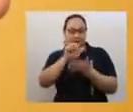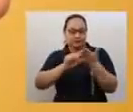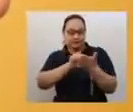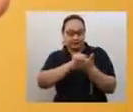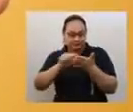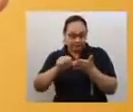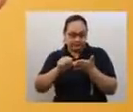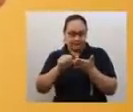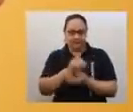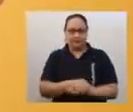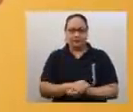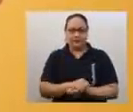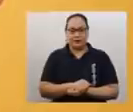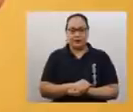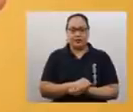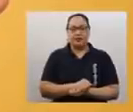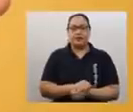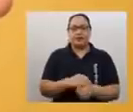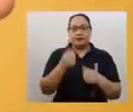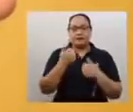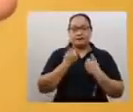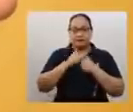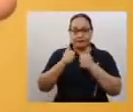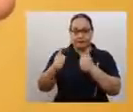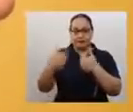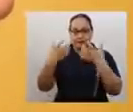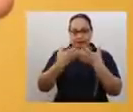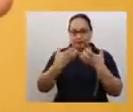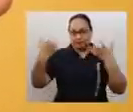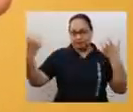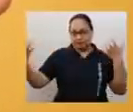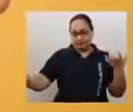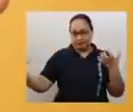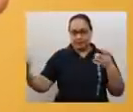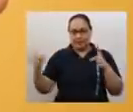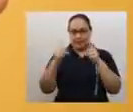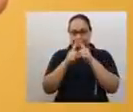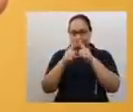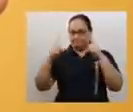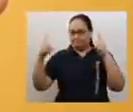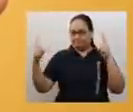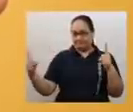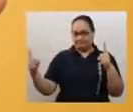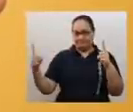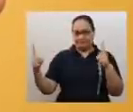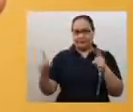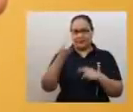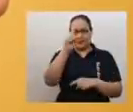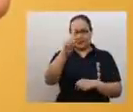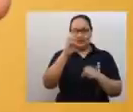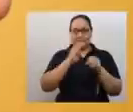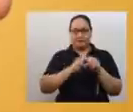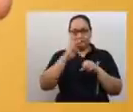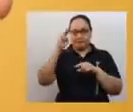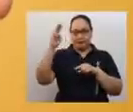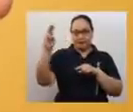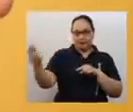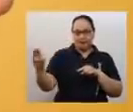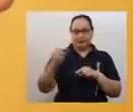sanitizer. Panatilihin ang social distancing na may layo ng hindi bababa sa